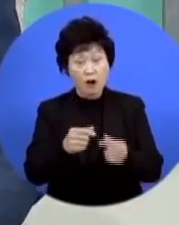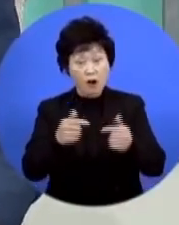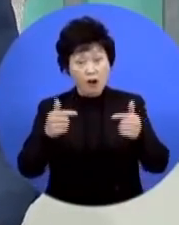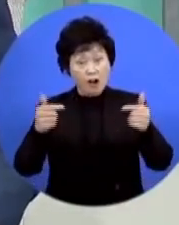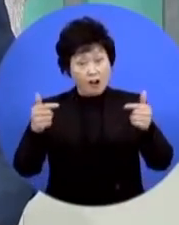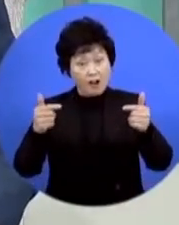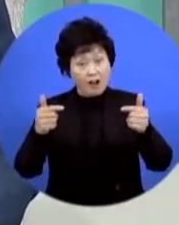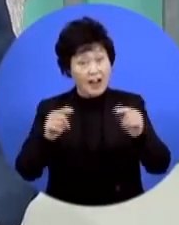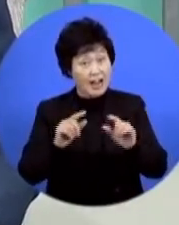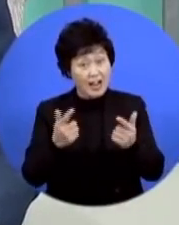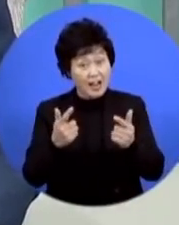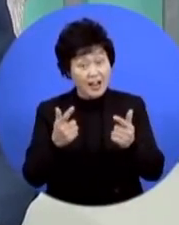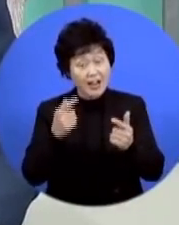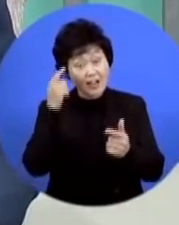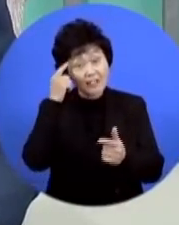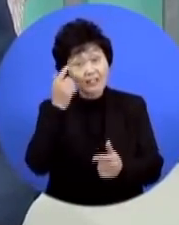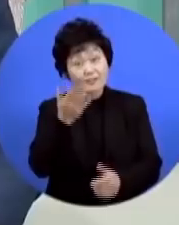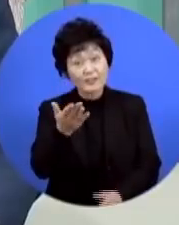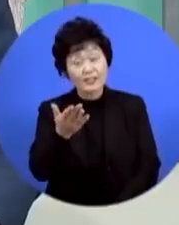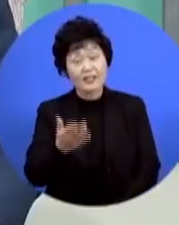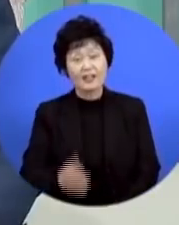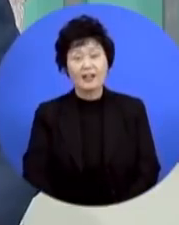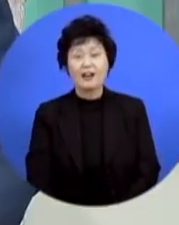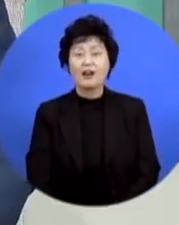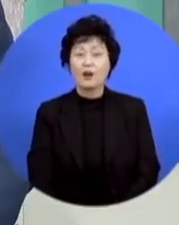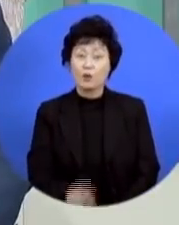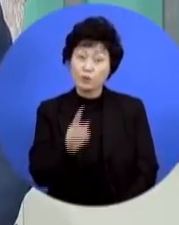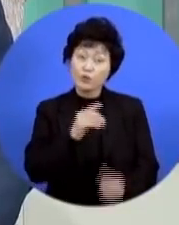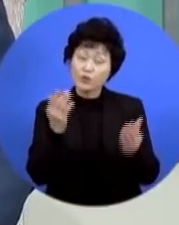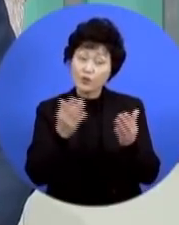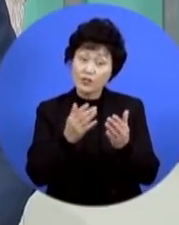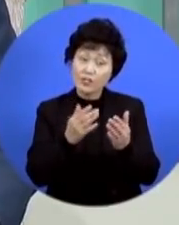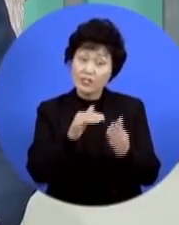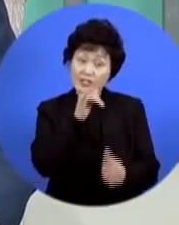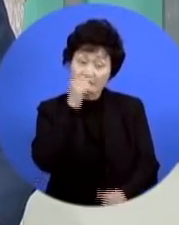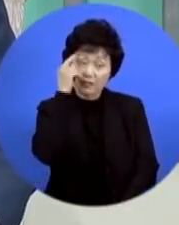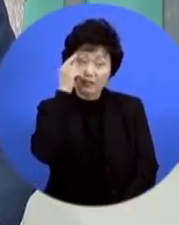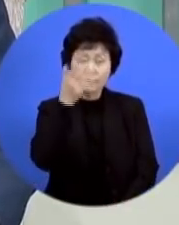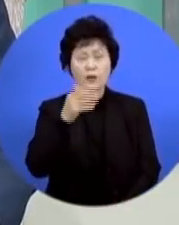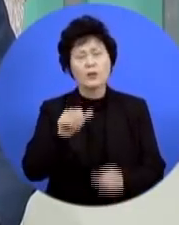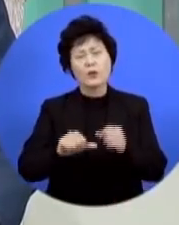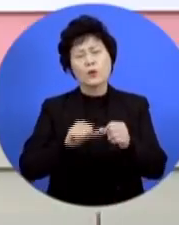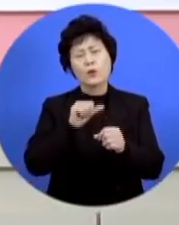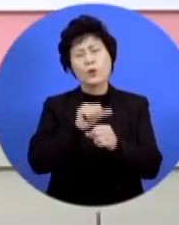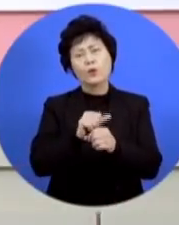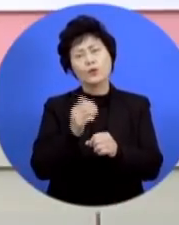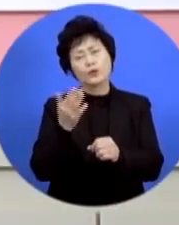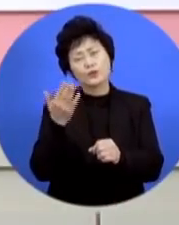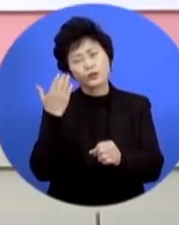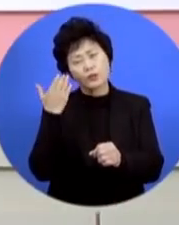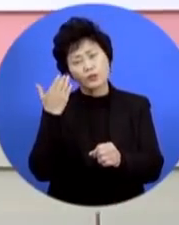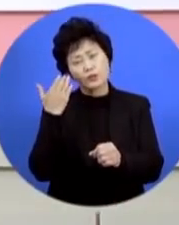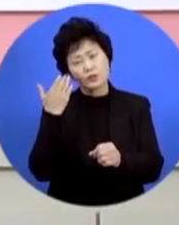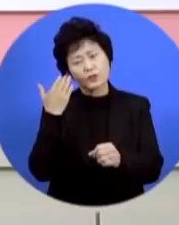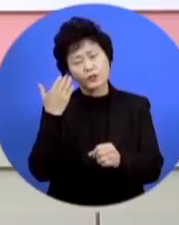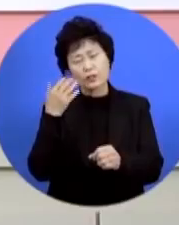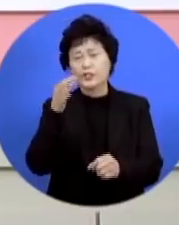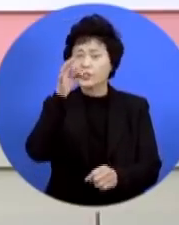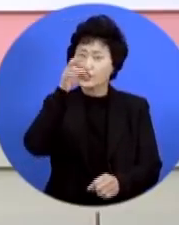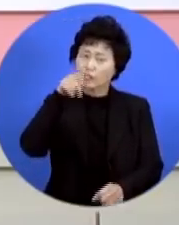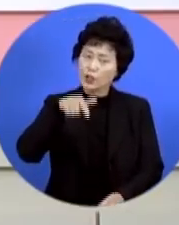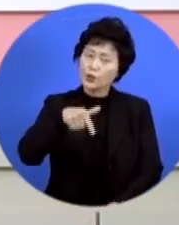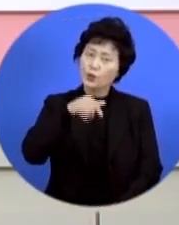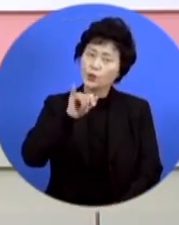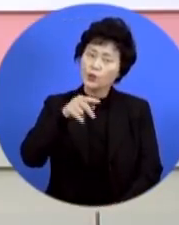어려움을 겪으십니다. 아, 있으셨어요? 아, 그럼요. 네. 네. 무슨 일이 있었어요? 한 5년 전쯤인데 네. 네. 그때 유기성 목사님도 좀